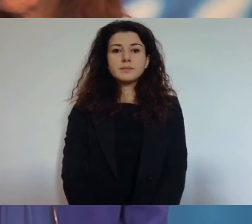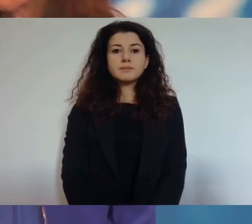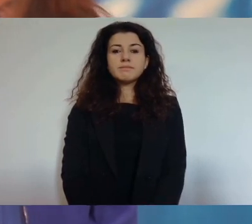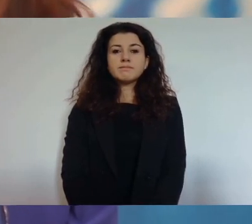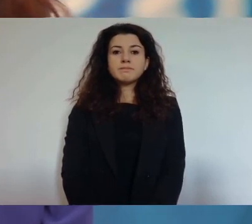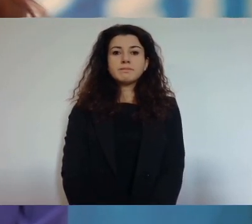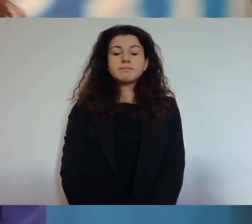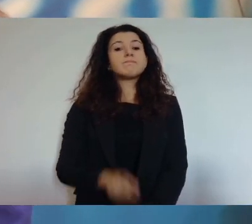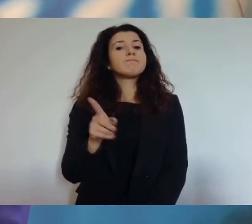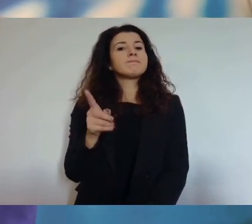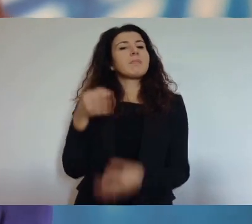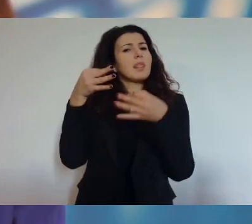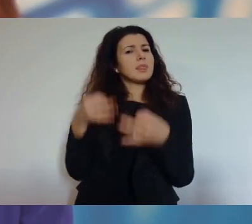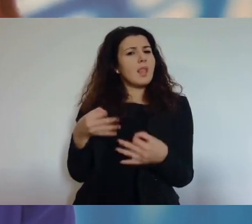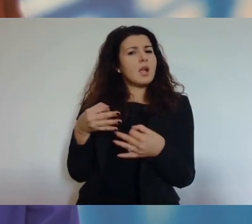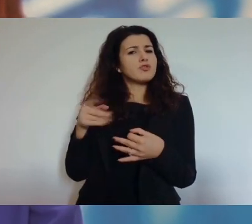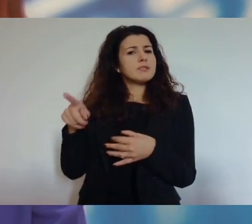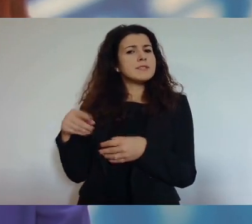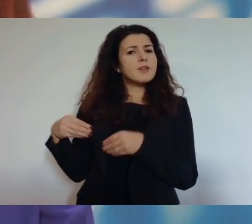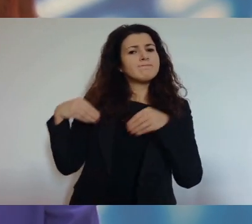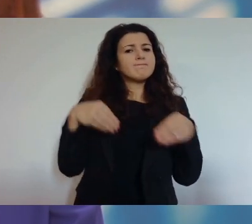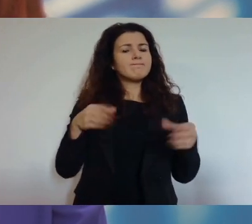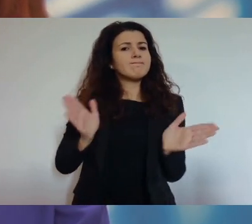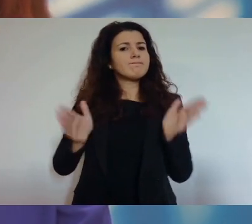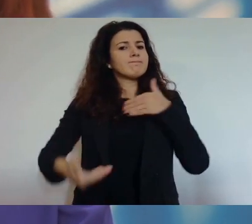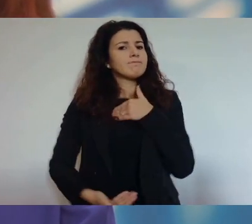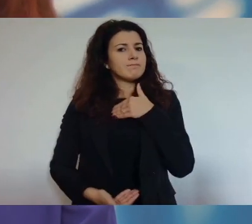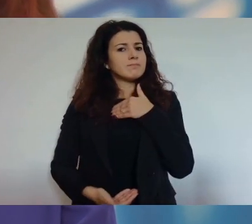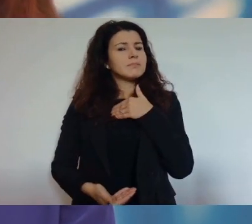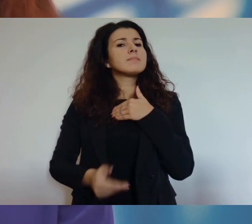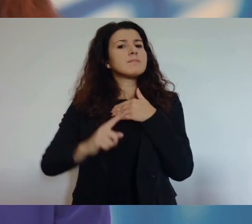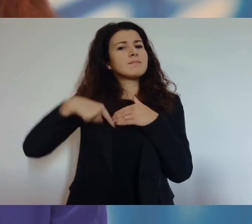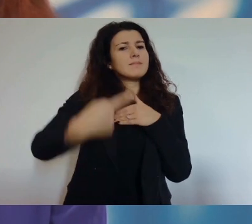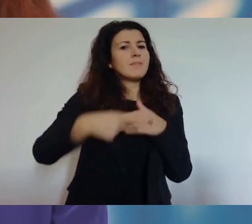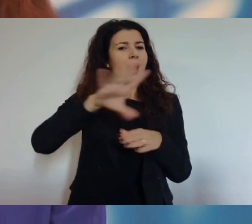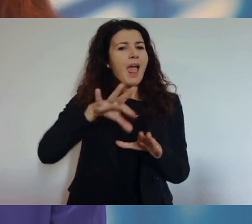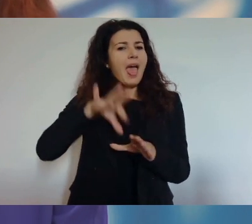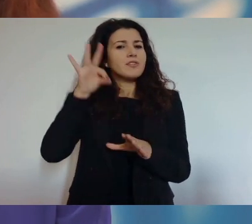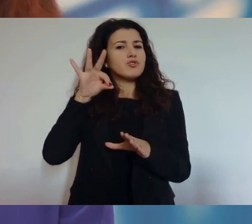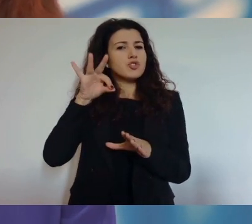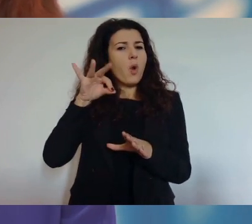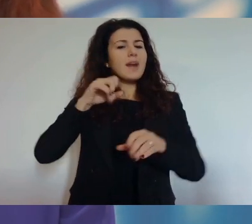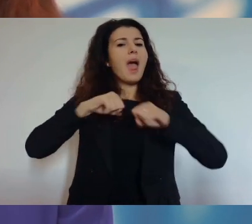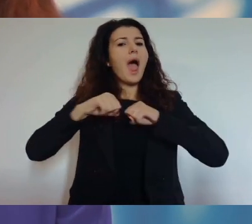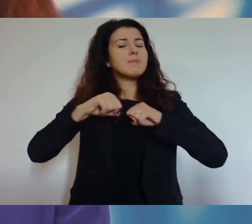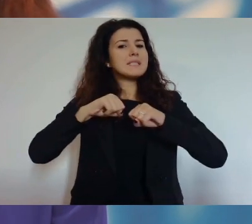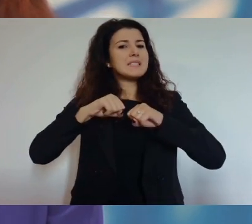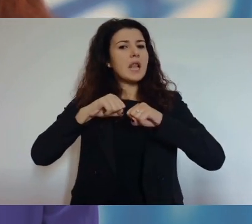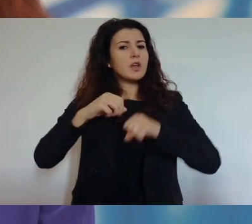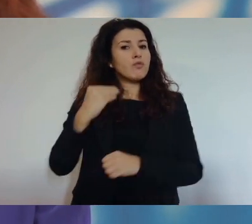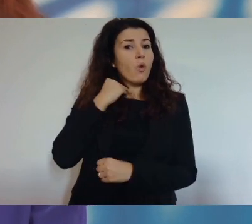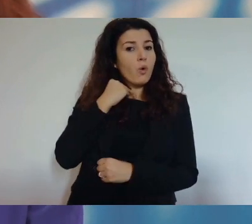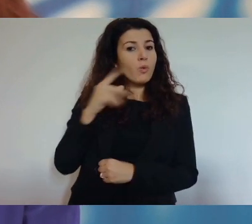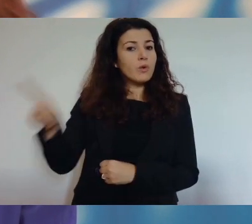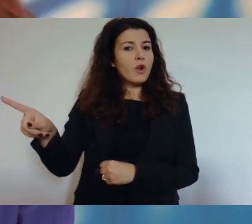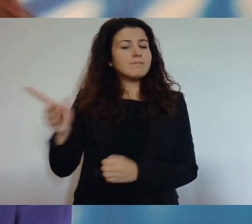ho deciso di scendere in campo in prima persona per porsi in vista delle prossime elezioni amministrative di cui neo candidata